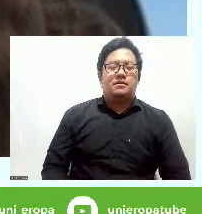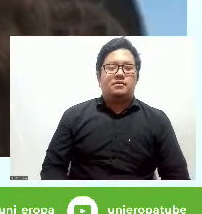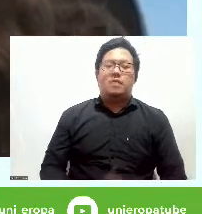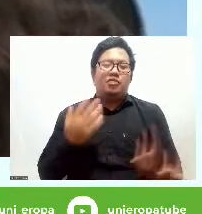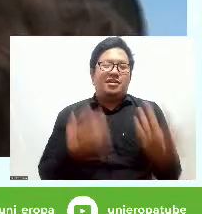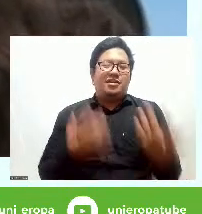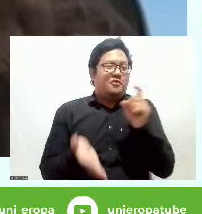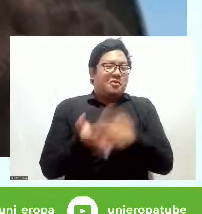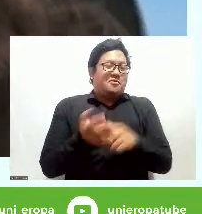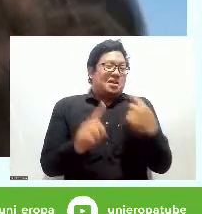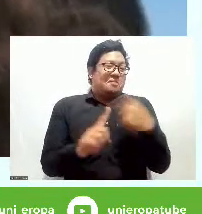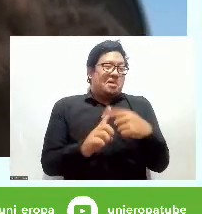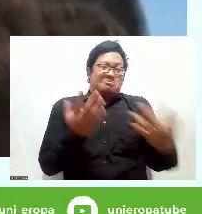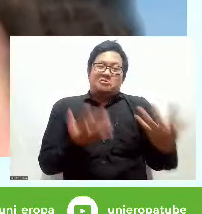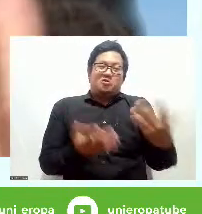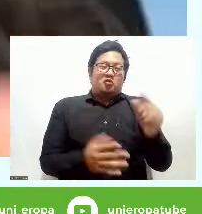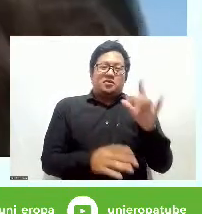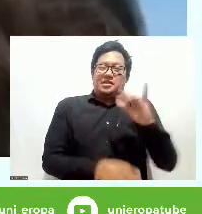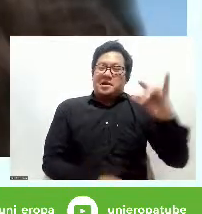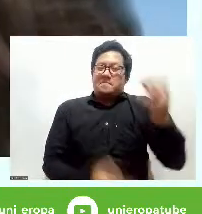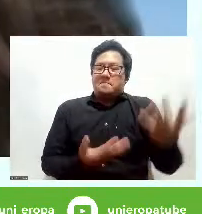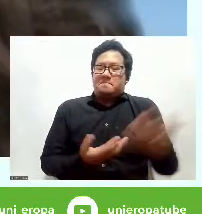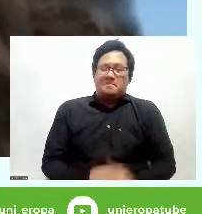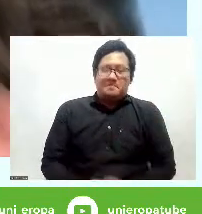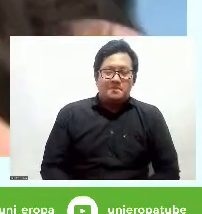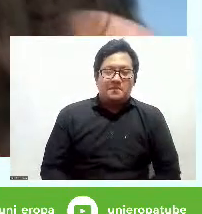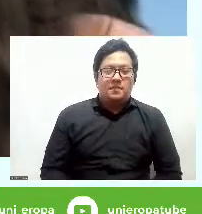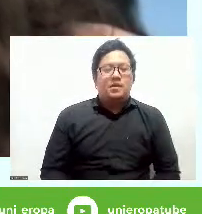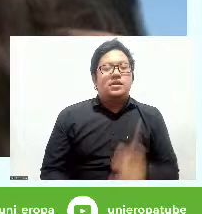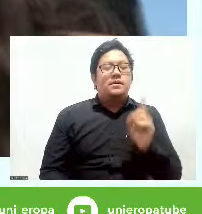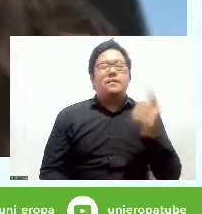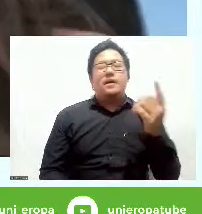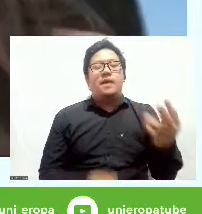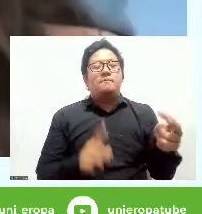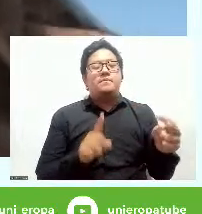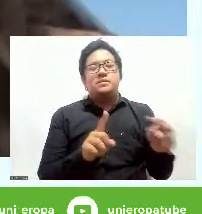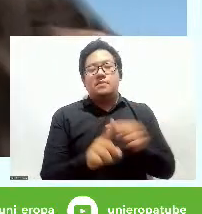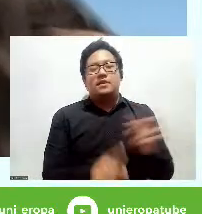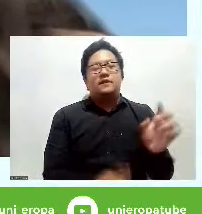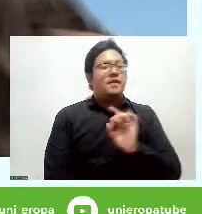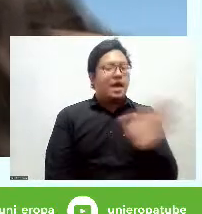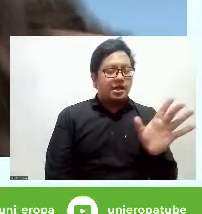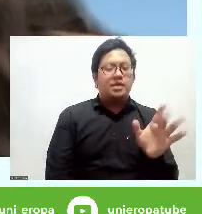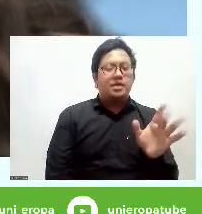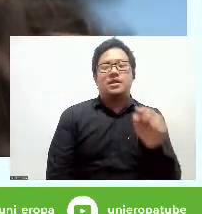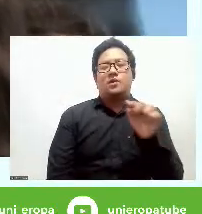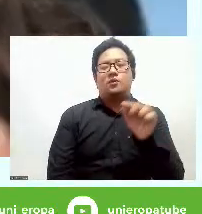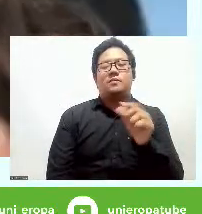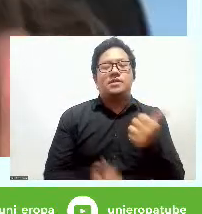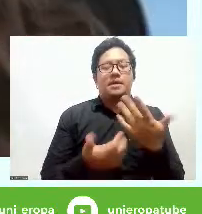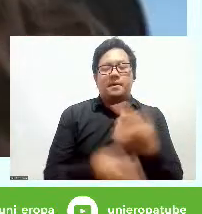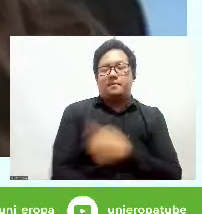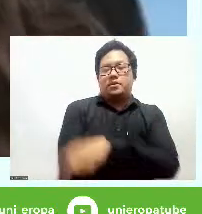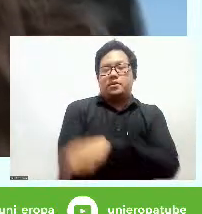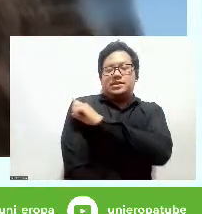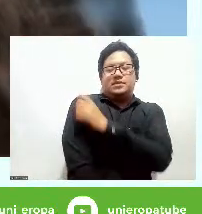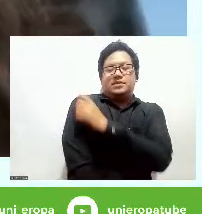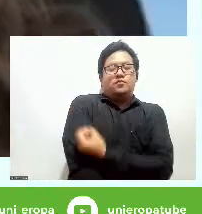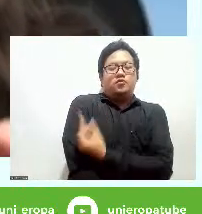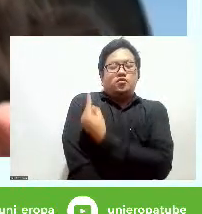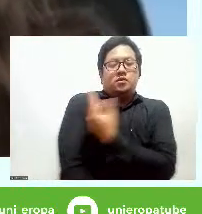untuk di instagram karena ada sisi lain yang kalian angkat yaitu sebuah potensi pada diri kalian yaitu